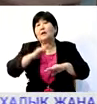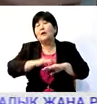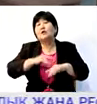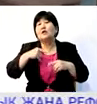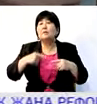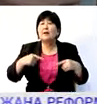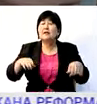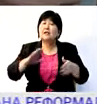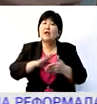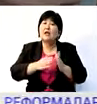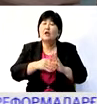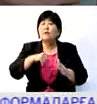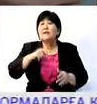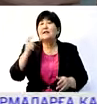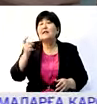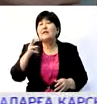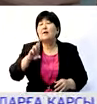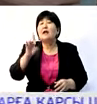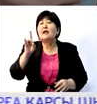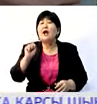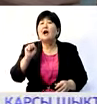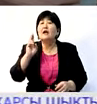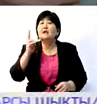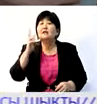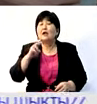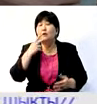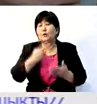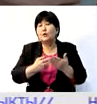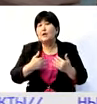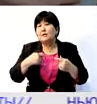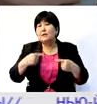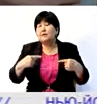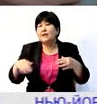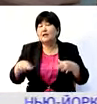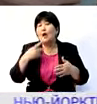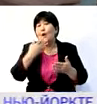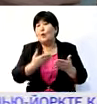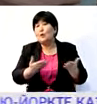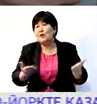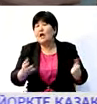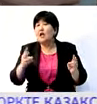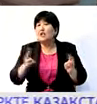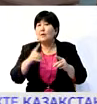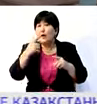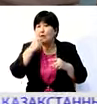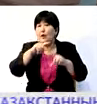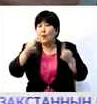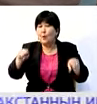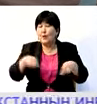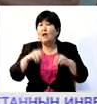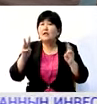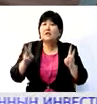басқа жағдайларда да болсын, бізде химиялық реакциялар көрсетілді. Қазіргі көрменің өзінде де бізде бірнеше реакциялар көрсетіліп жатыр. Ол жанбайтын орамал, жанғыш